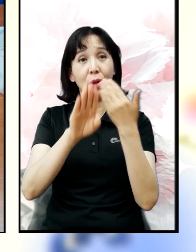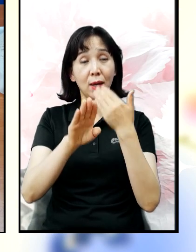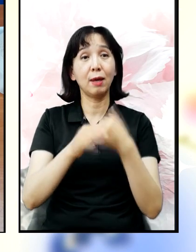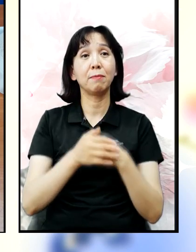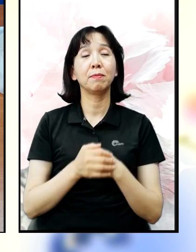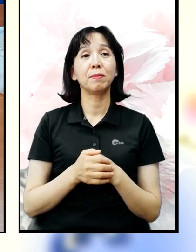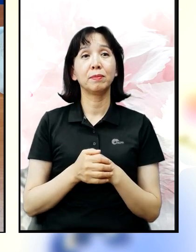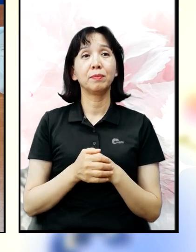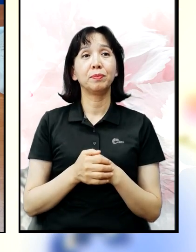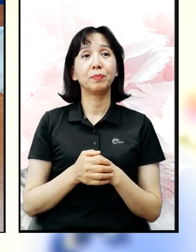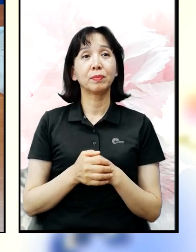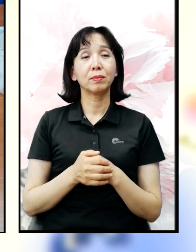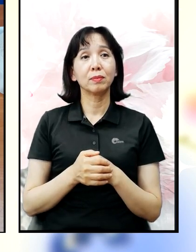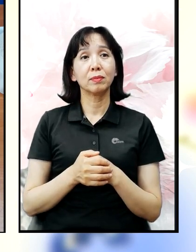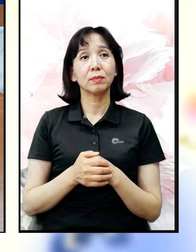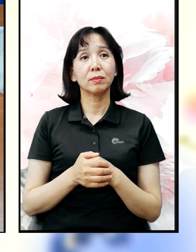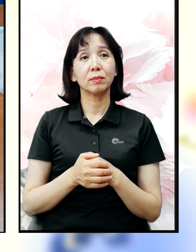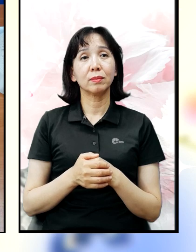자, 이 부분을